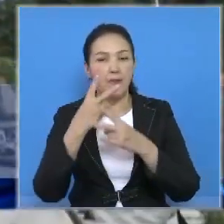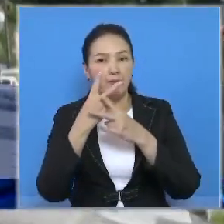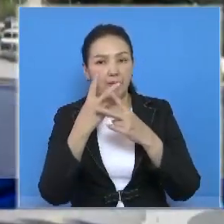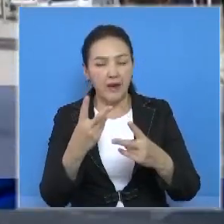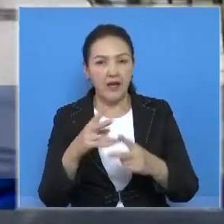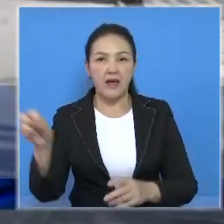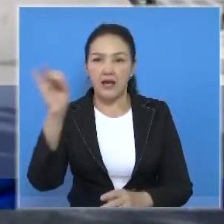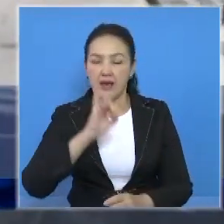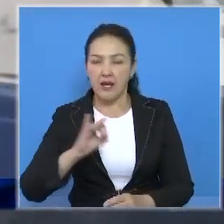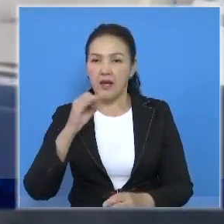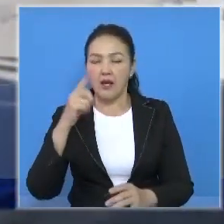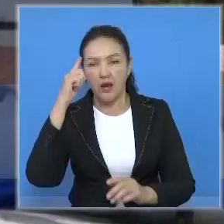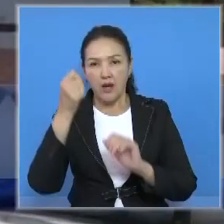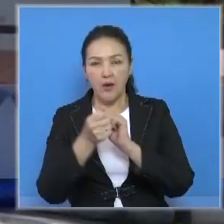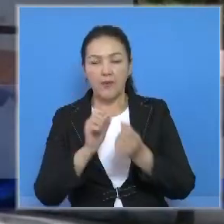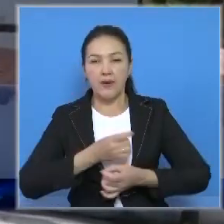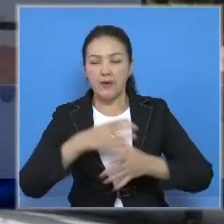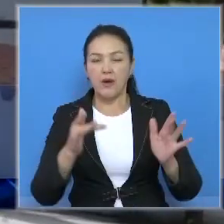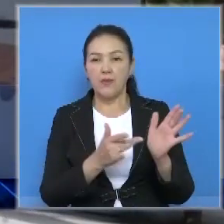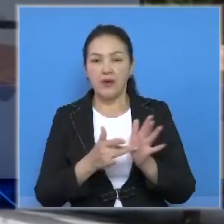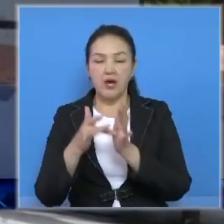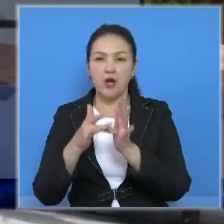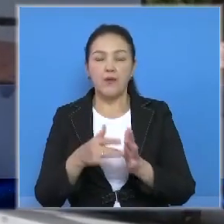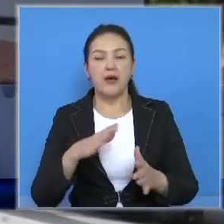аралап, тарихына қанығу, мәдениеті, туризм мен